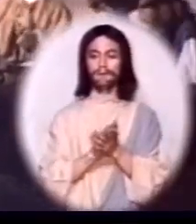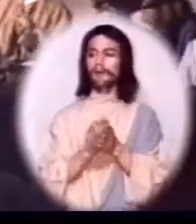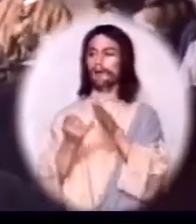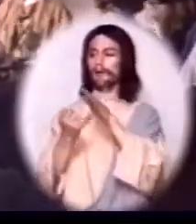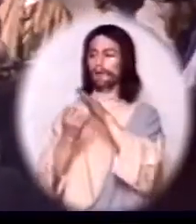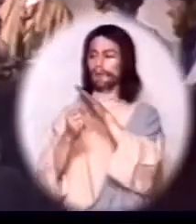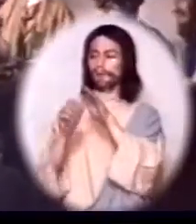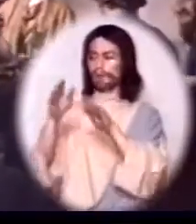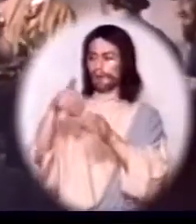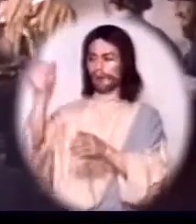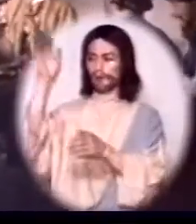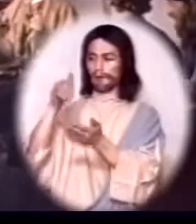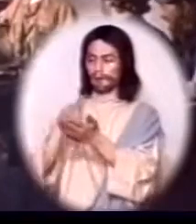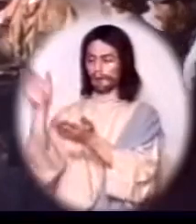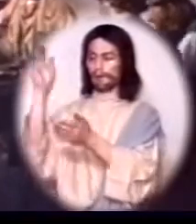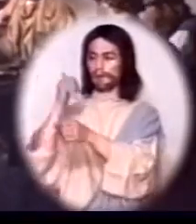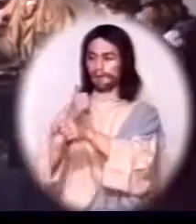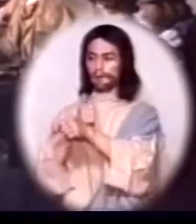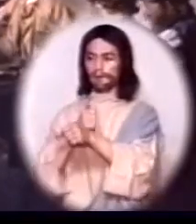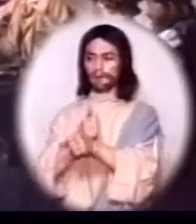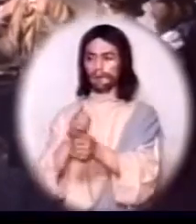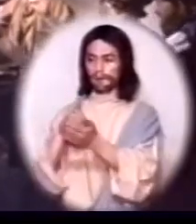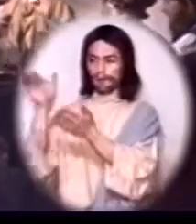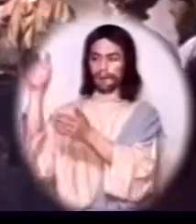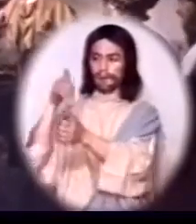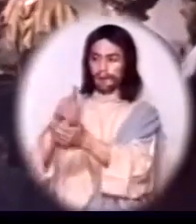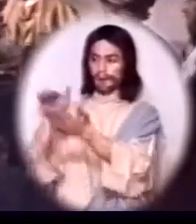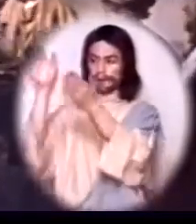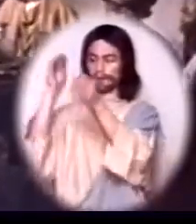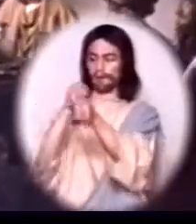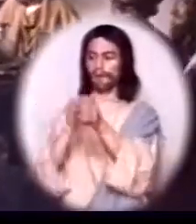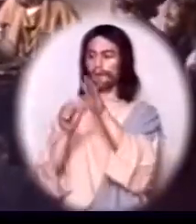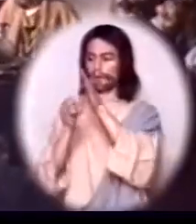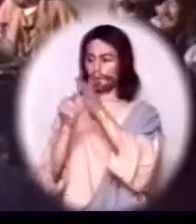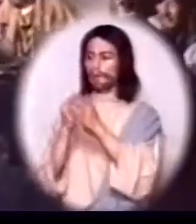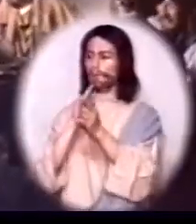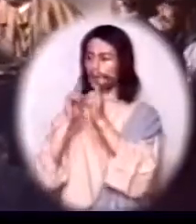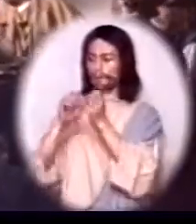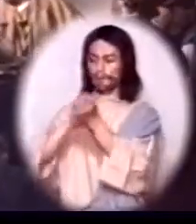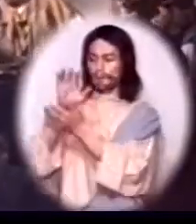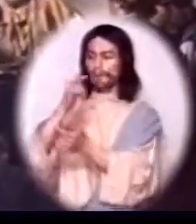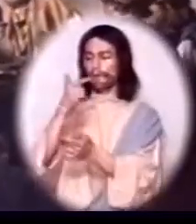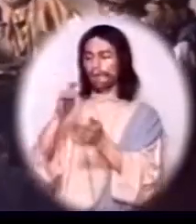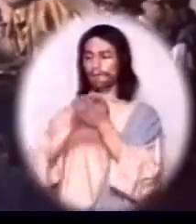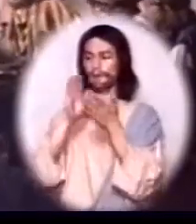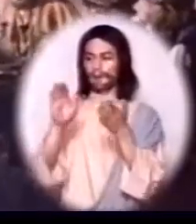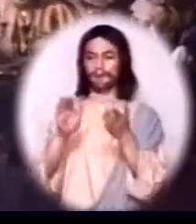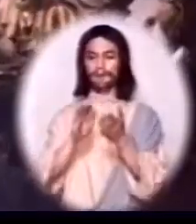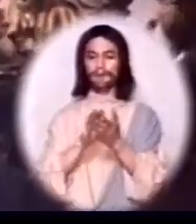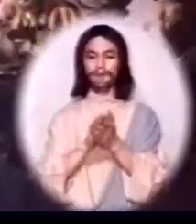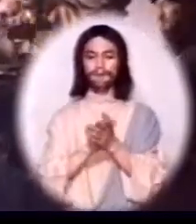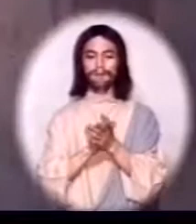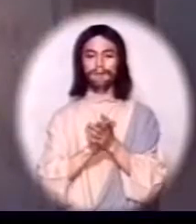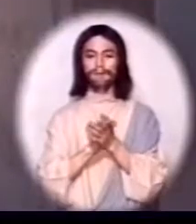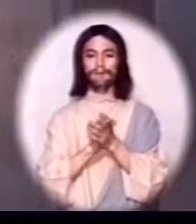야, 어린애들은 가거라. 빨리 가. 어? 빨리 가라고. 어린애들은 말썽만 부립니다.